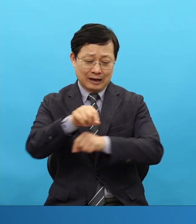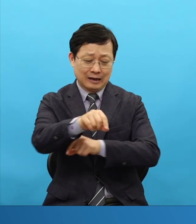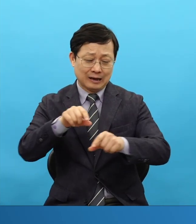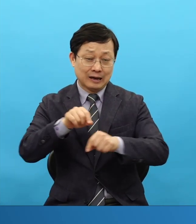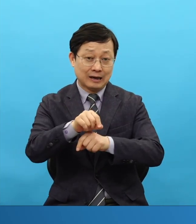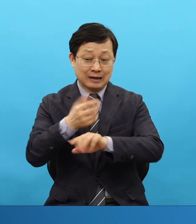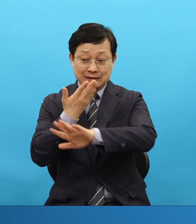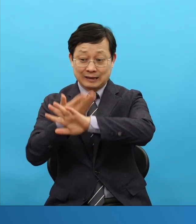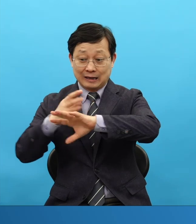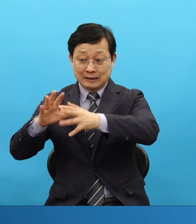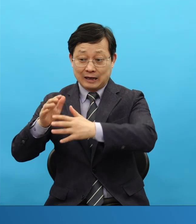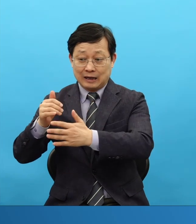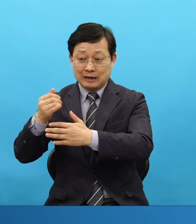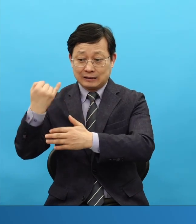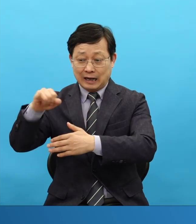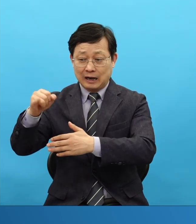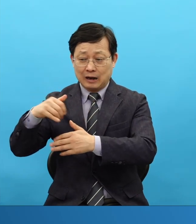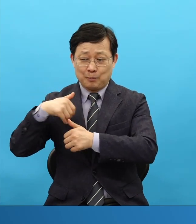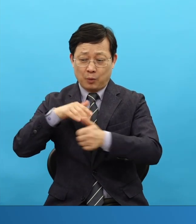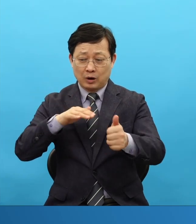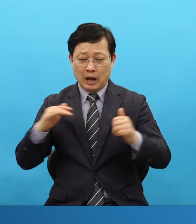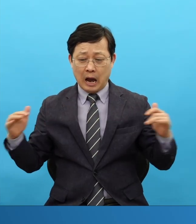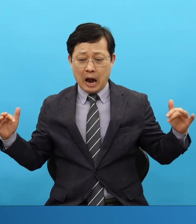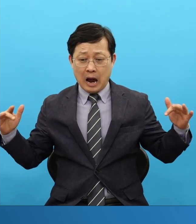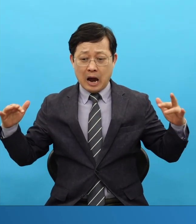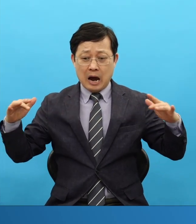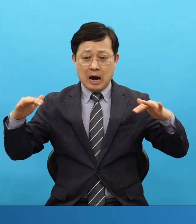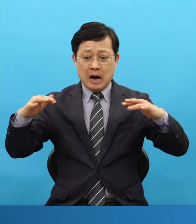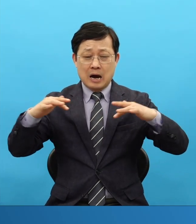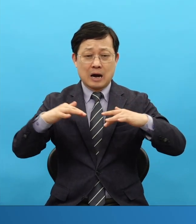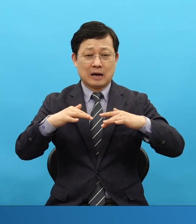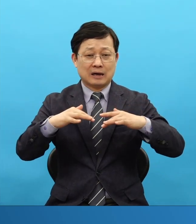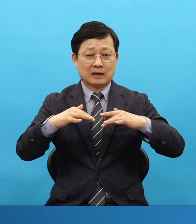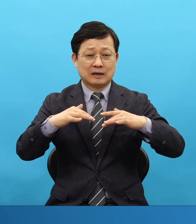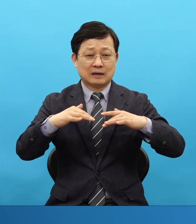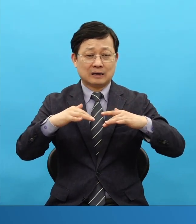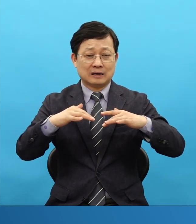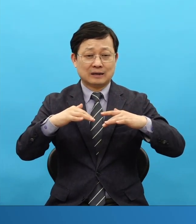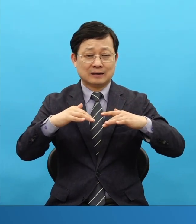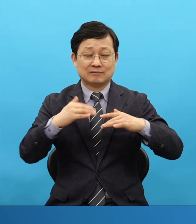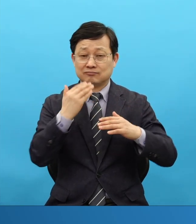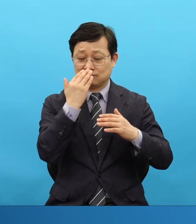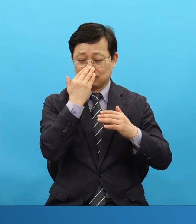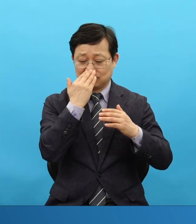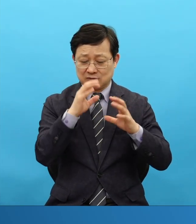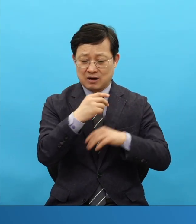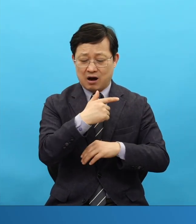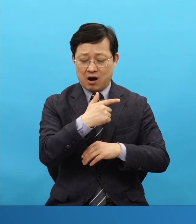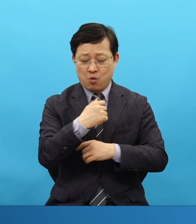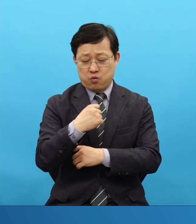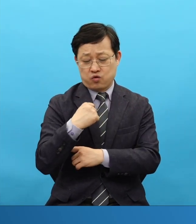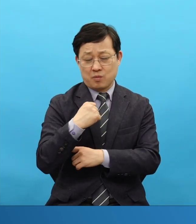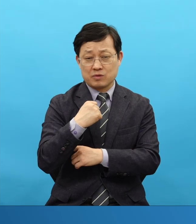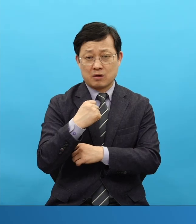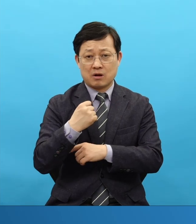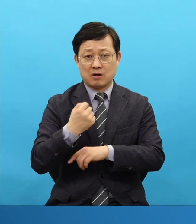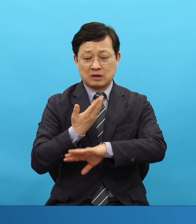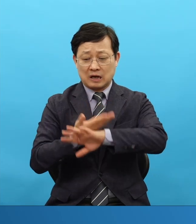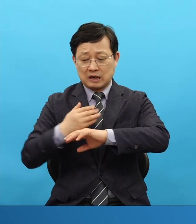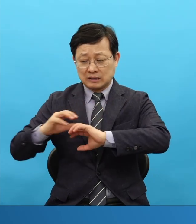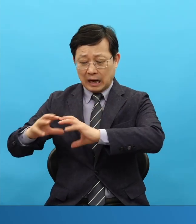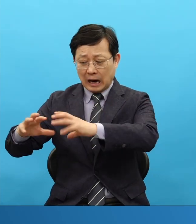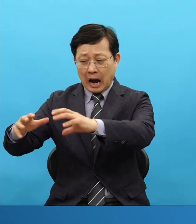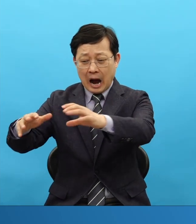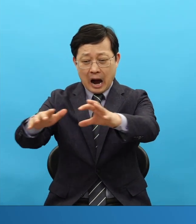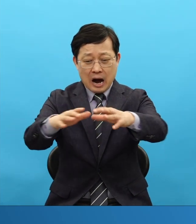so Solomon had thousands of these, 얼마나 이 이스라엘이 그때 이 힘이 있었나면 그렇게 된 거예요. and that's how powerful